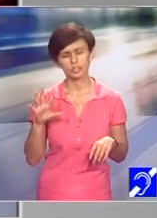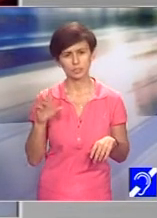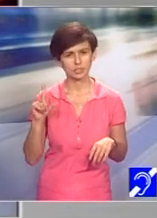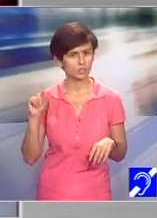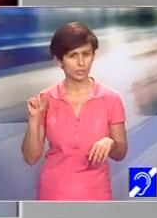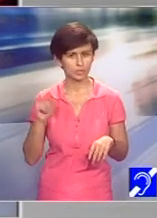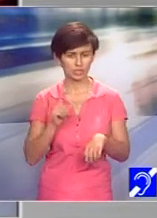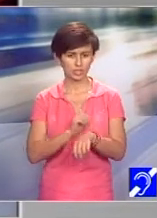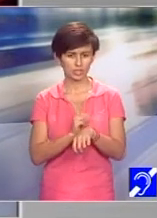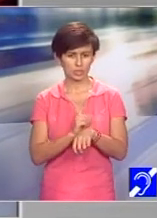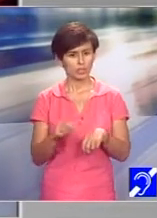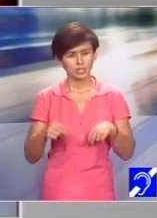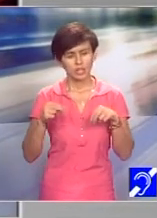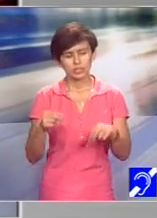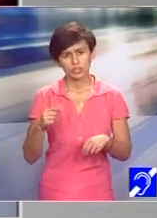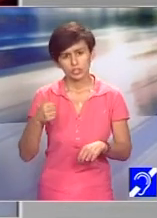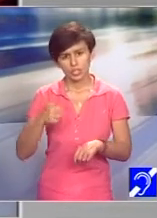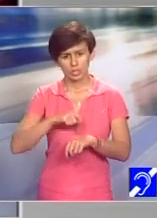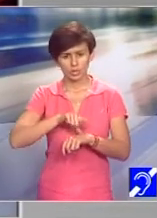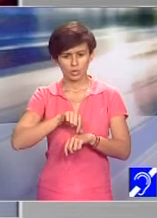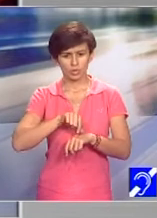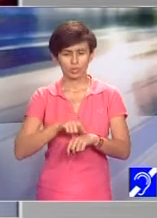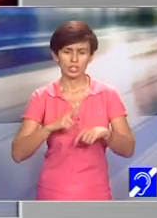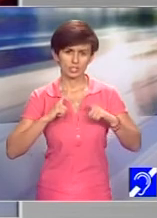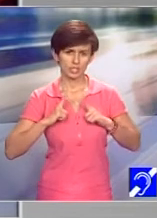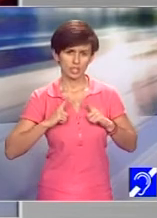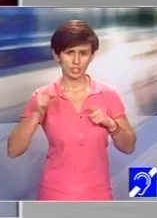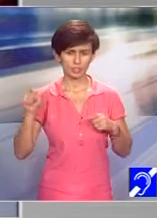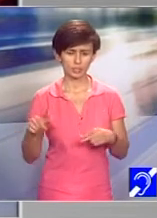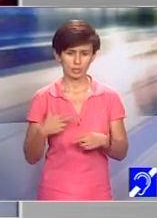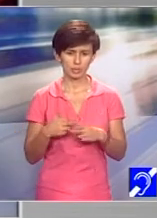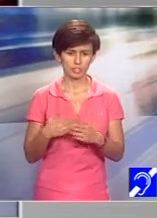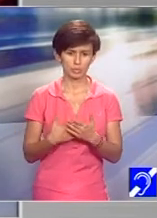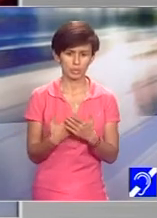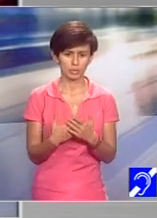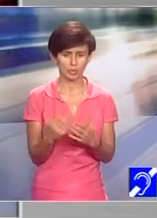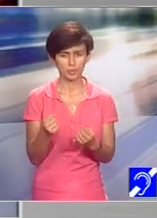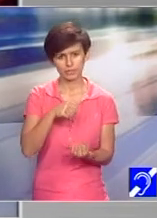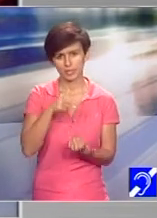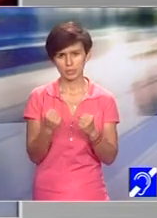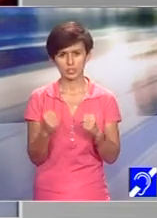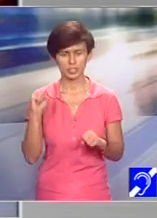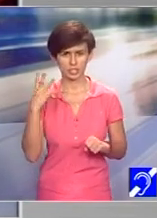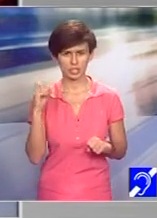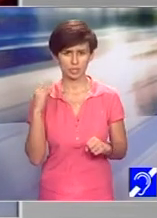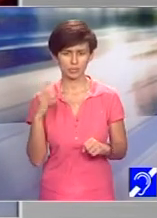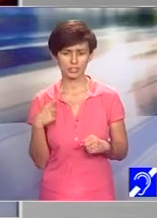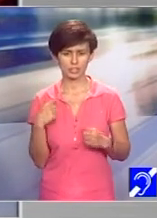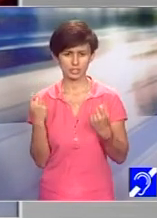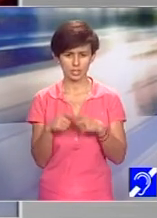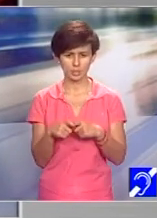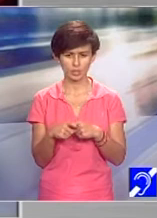o oră să aștepte pacientul. Deoarece ambulanțele sunt blocate în trafic, sunt blocate cu